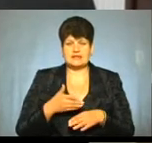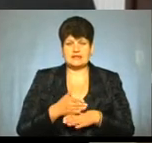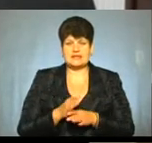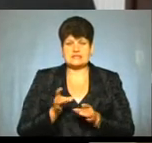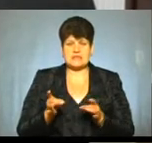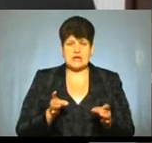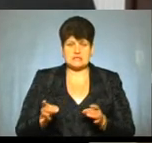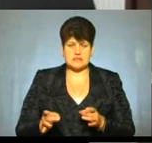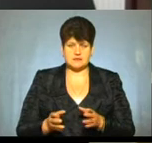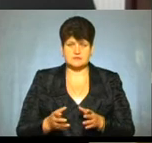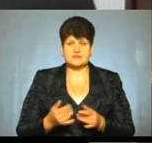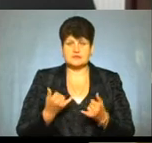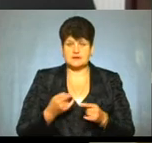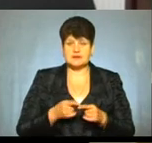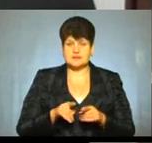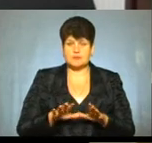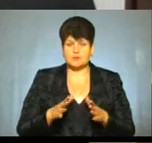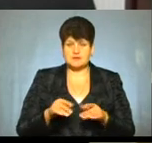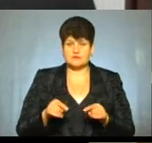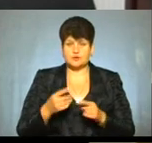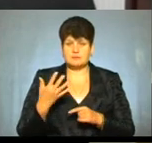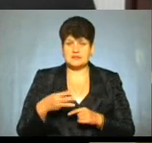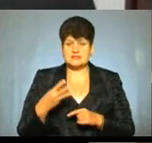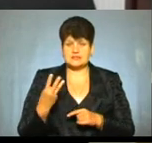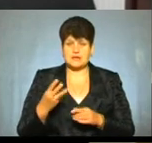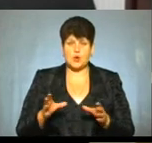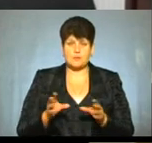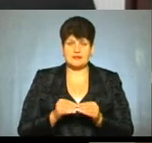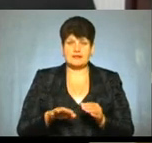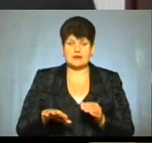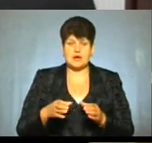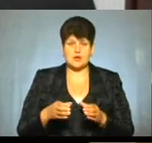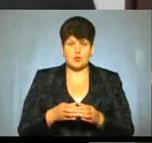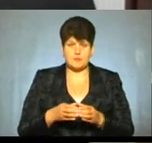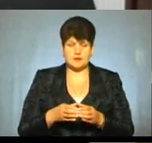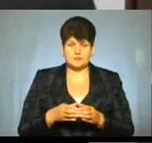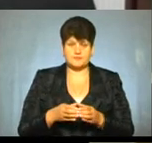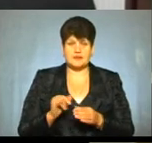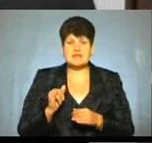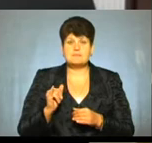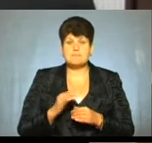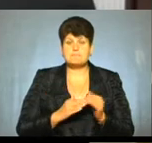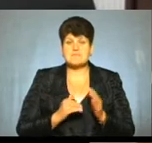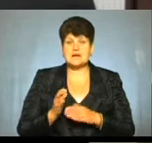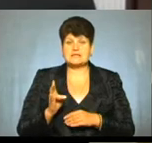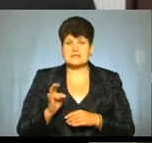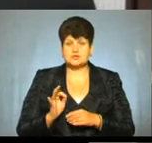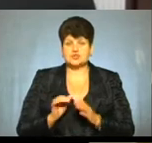реформи децентралізації. Зараз на цей момент створено 53 об'єднаних територіальних громад і